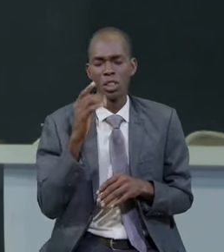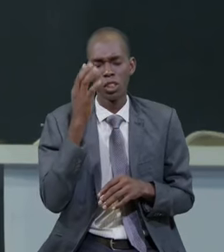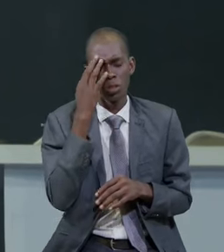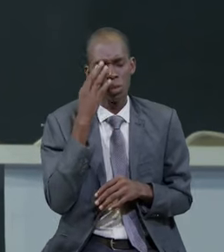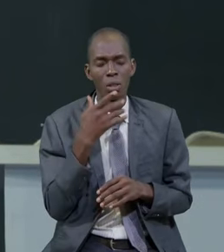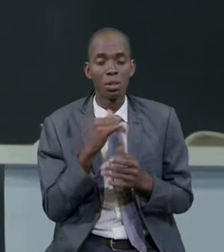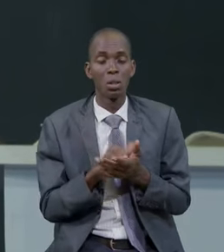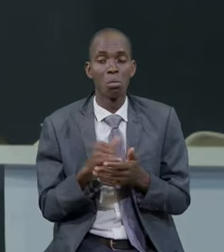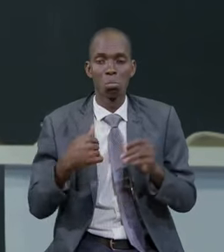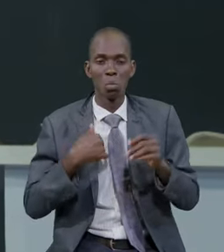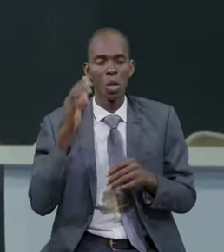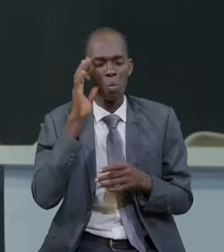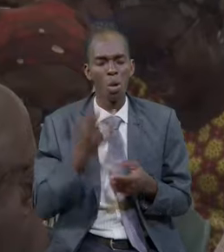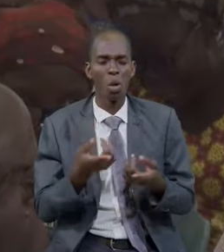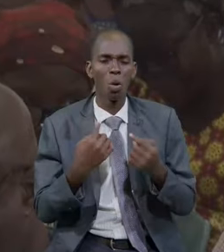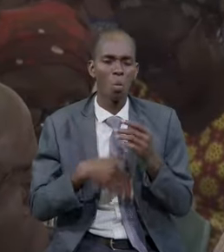de là.